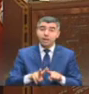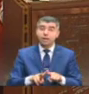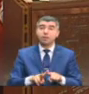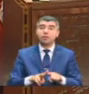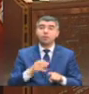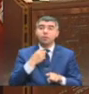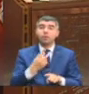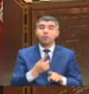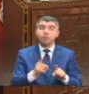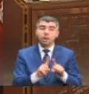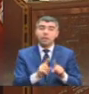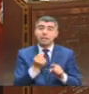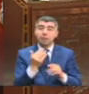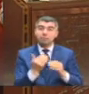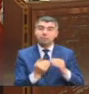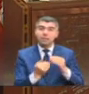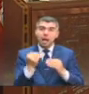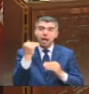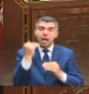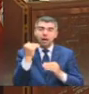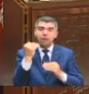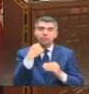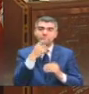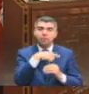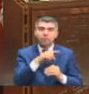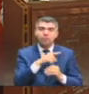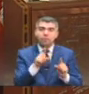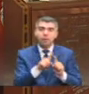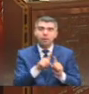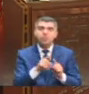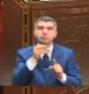عقوبات وتم